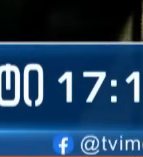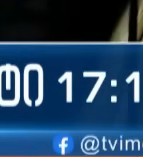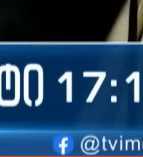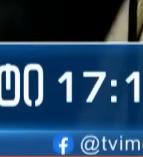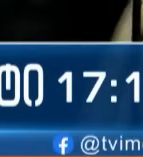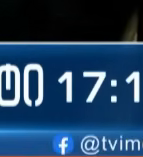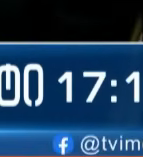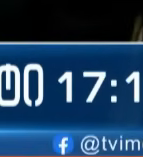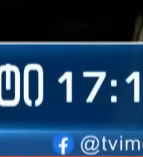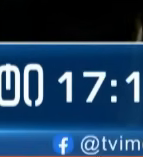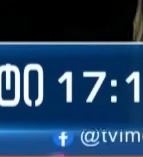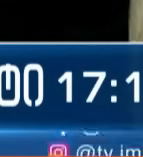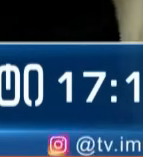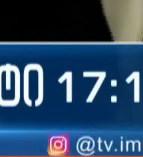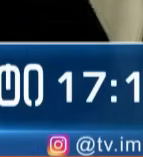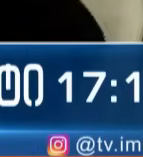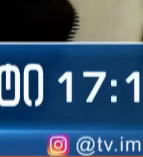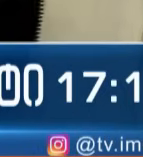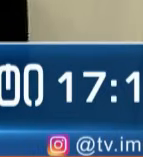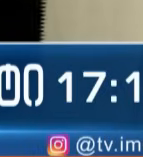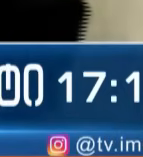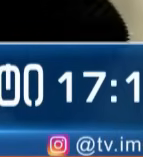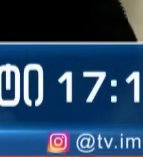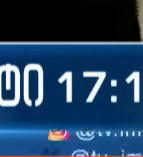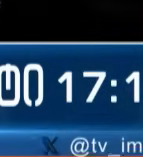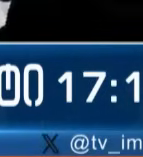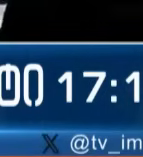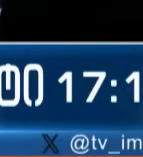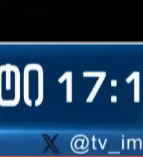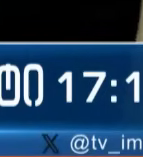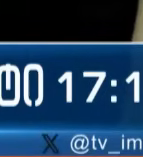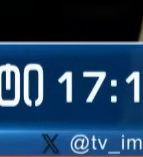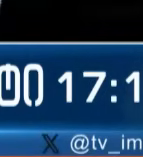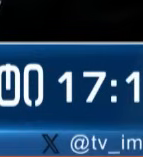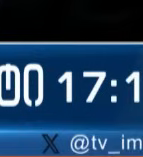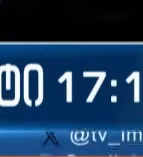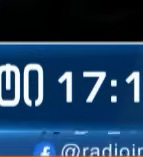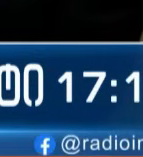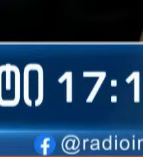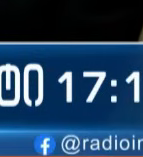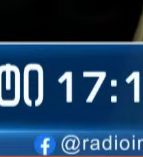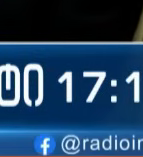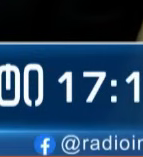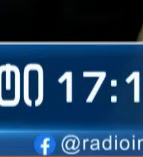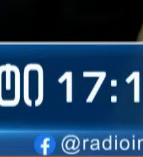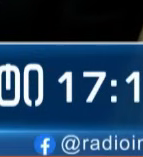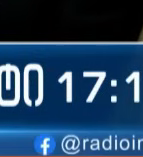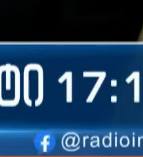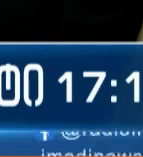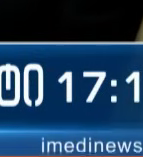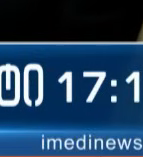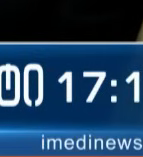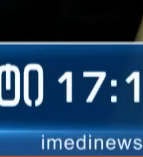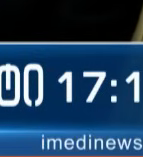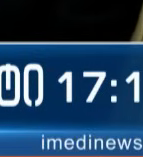ამ გადაწყვეტილებით სამართლებრივად დადასტურდა აგვისტოს ომის შემდეგ რუსეთის მიერ საქართველოს ტერიტორიაზე დაწყებული ეგრეთ